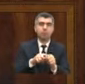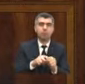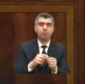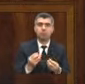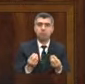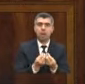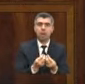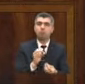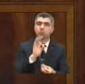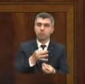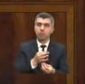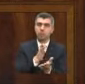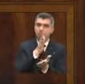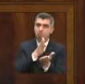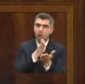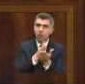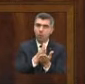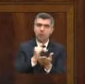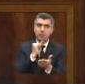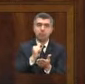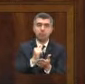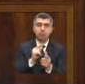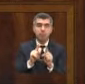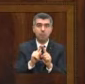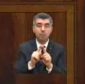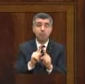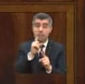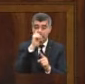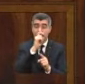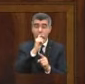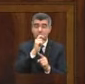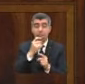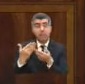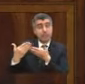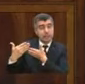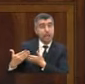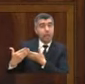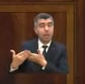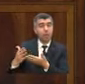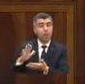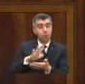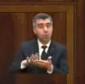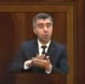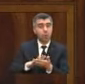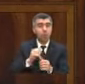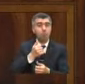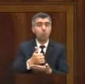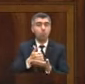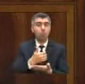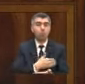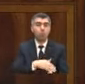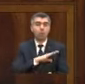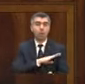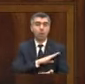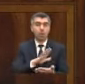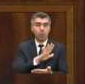بكل قوة وجدية. نحن واعون بثقل المسؤولية، عازمون على إنجاز هذا الورش وتوفير